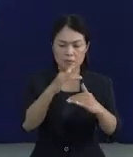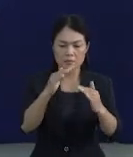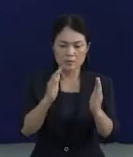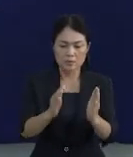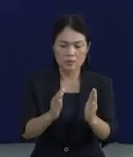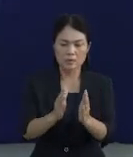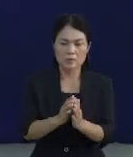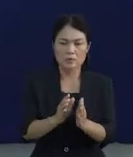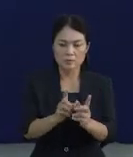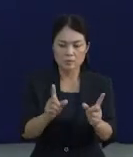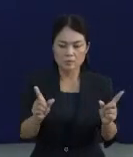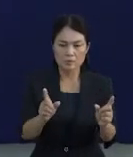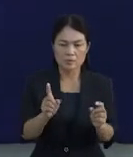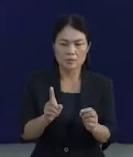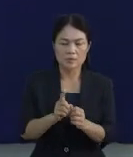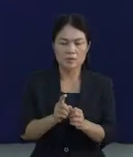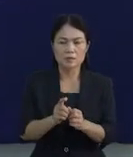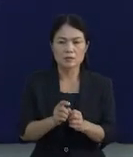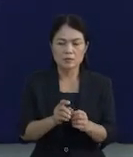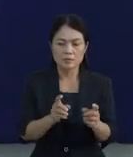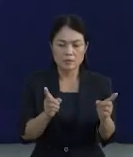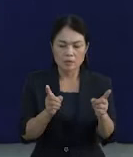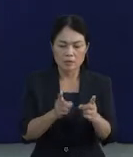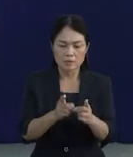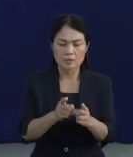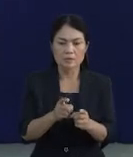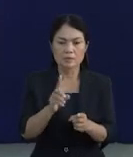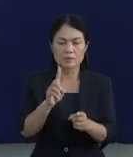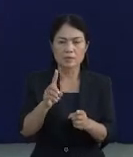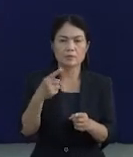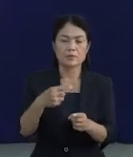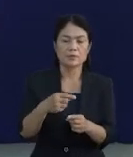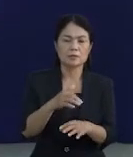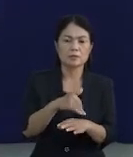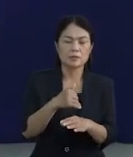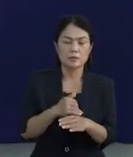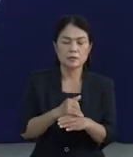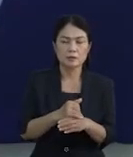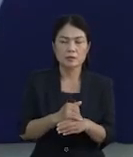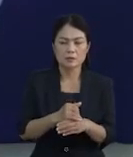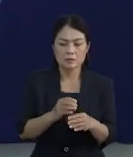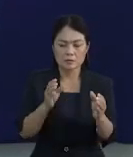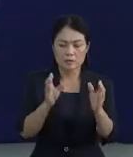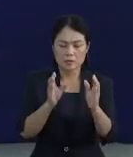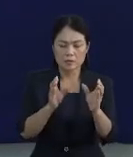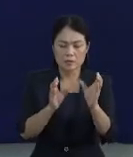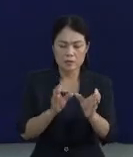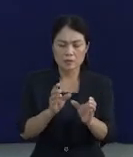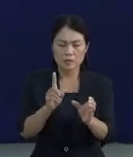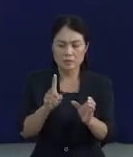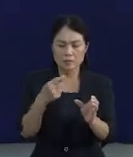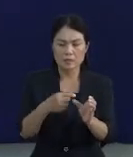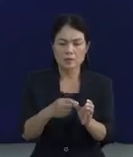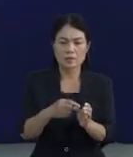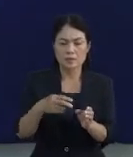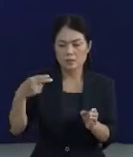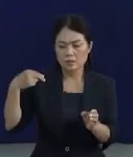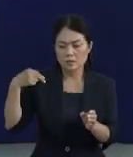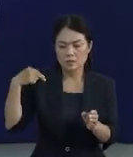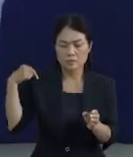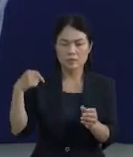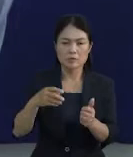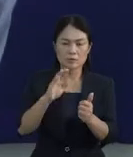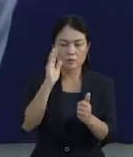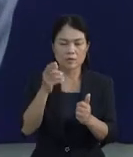mùi thông mùi những ấy miếng đông cụ tôi tối chồm luôn một quan à hai tháng đó mỗi mỗi tuần hai rút đau mà viết cứ bỏ lương này con nè rút